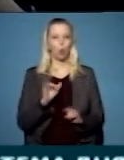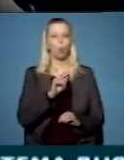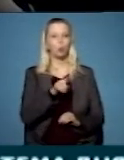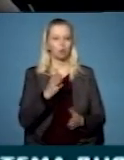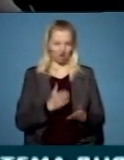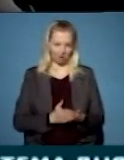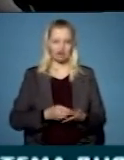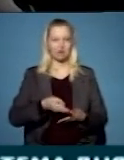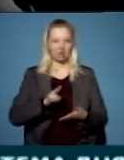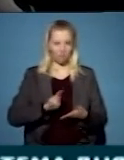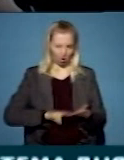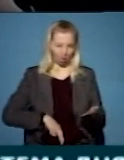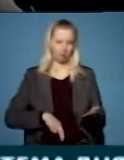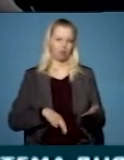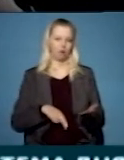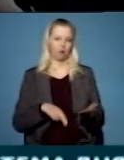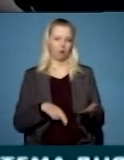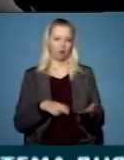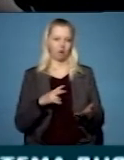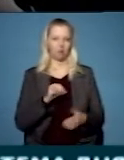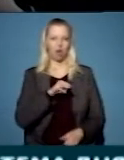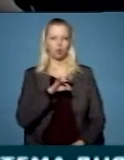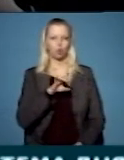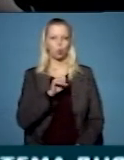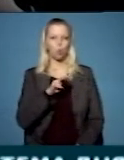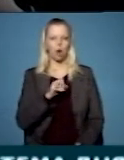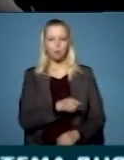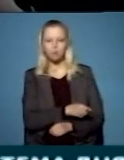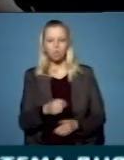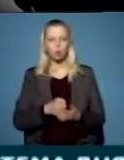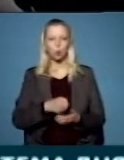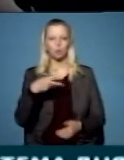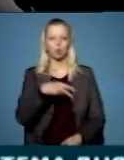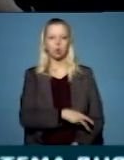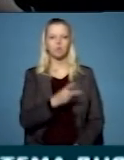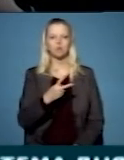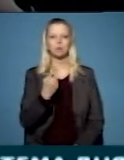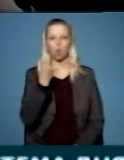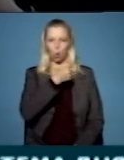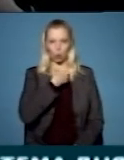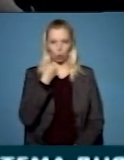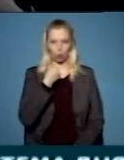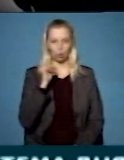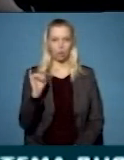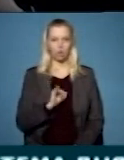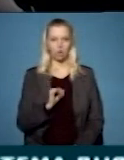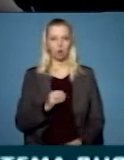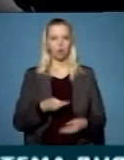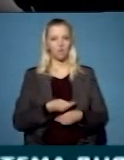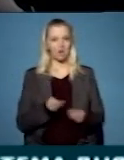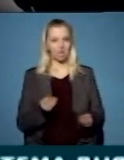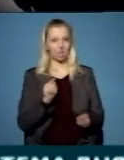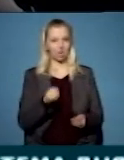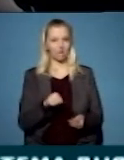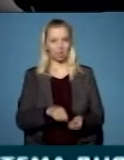є сертифікат. Сертифікат над руками діє до 2021 року, і виданий він